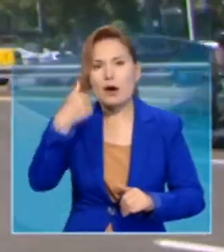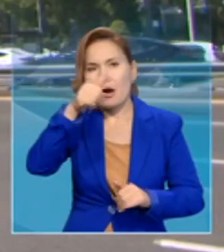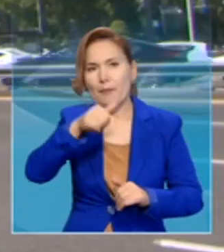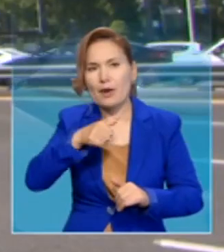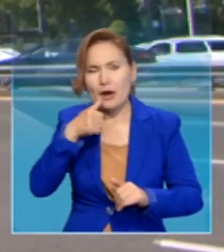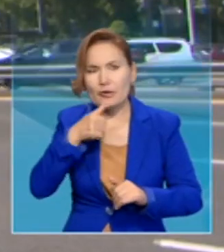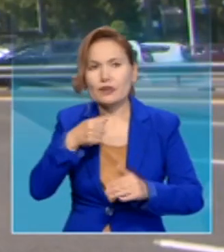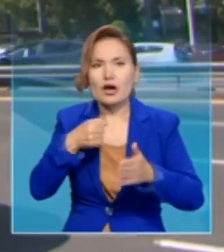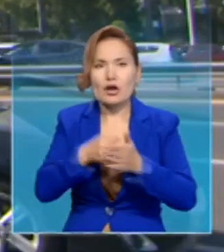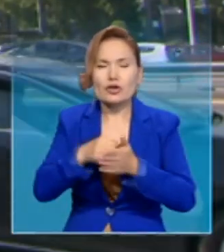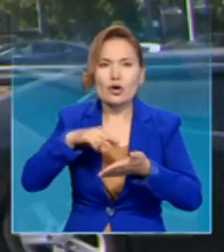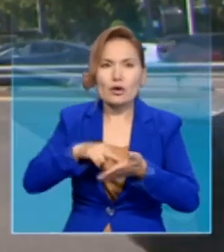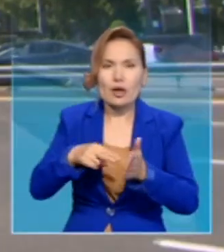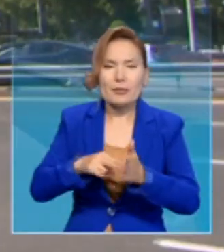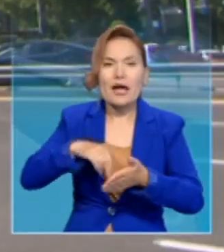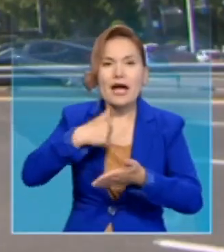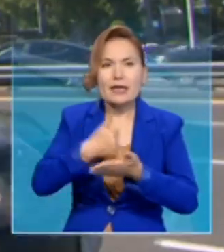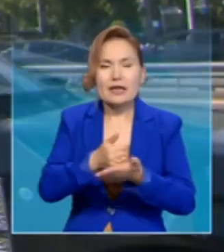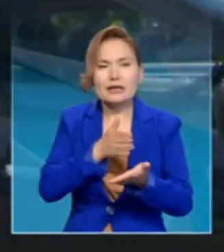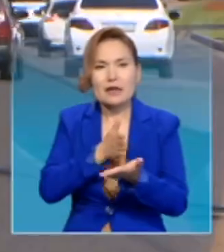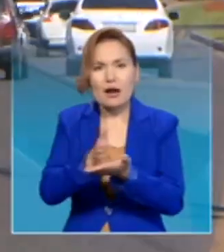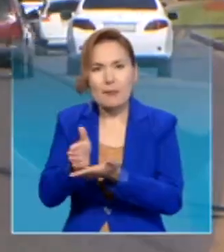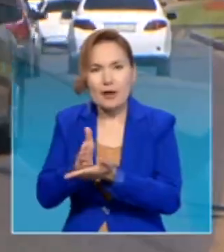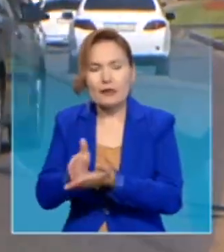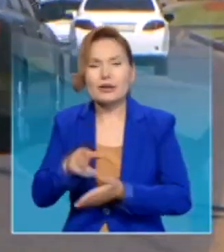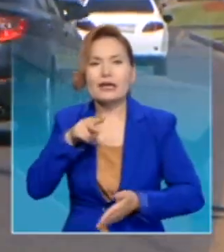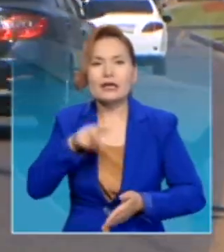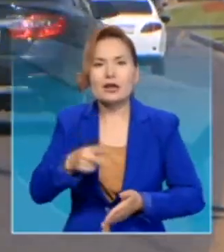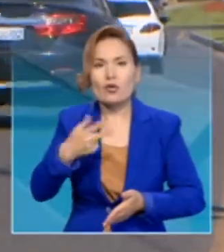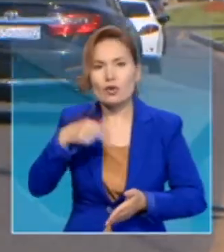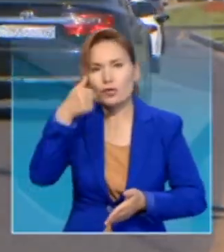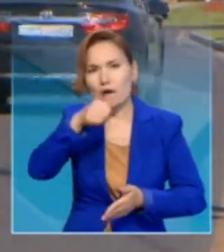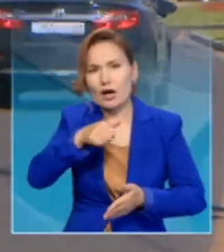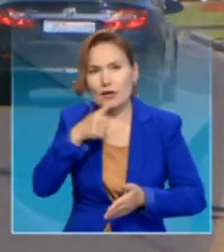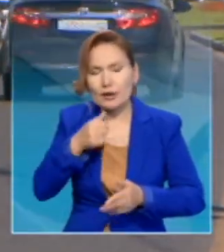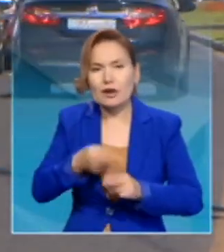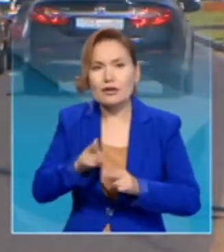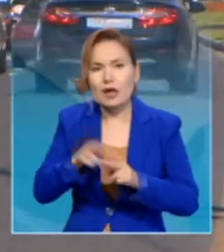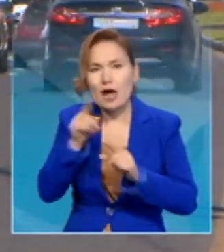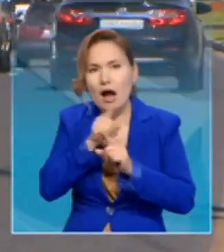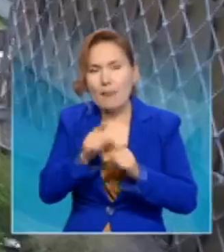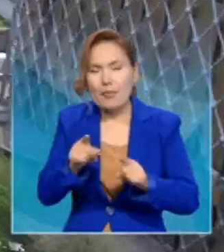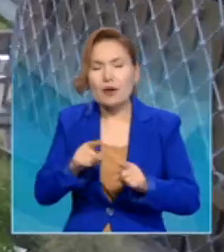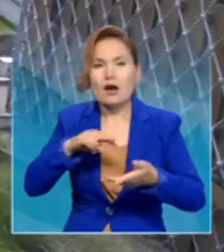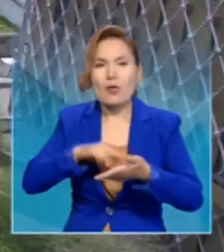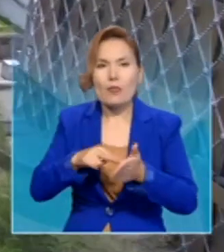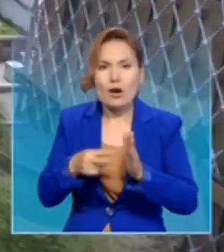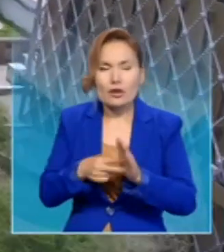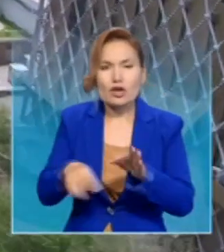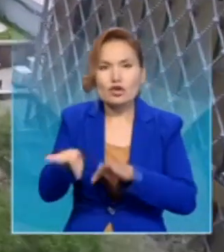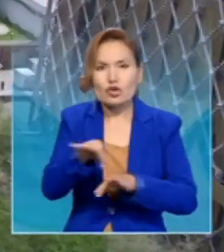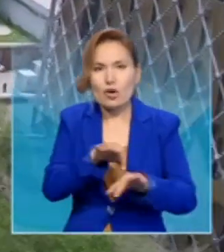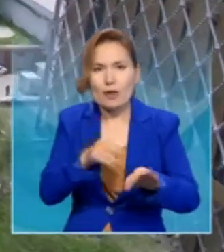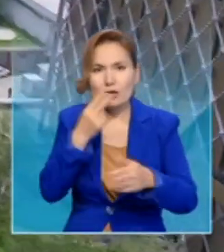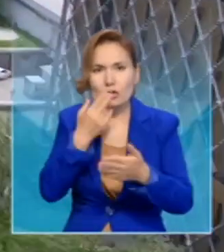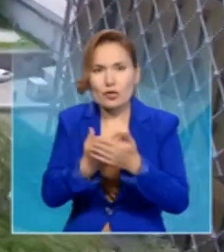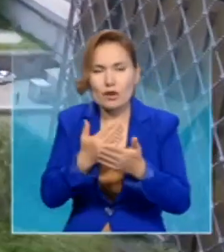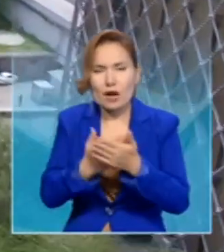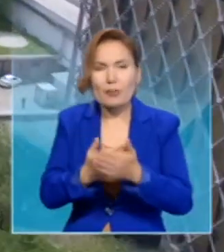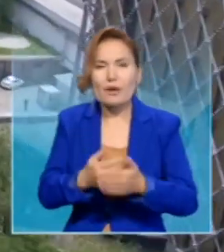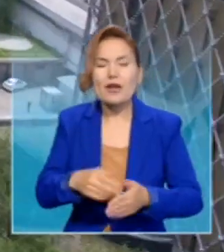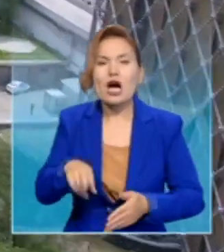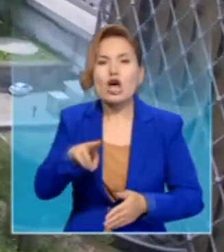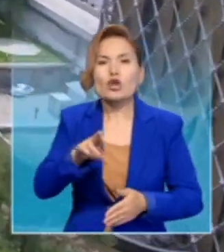дейінгі жоспарының негізгі басымдықтары және 2030 жылға дейінгі орта мерзімді перспективалар жобасы ұсынылды. Ерболат Досаев